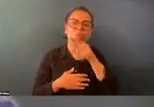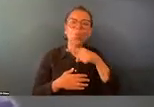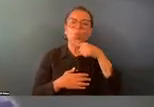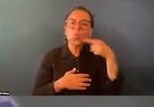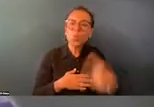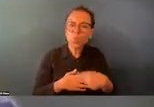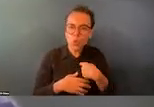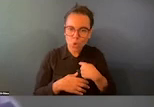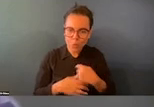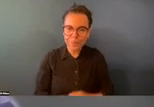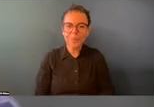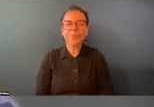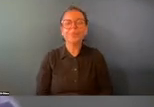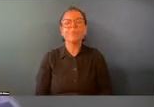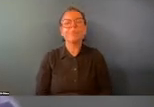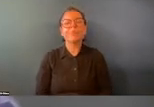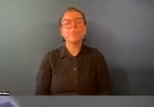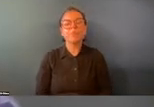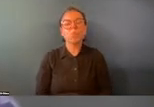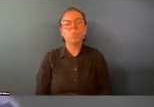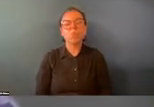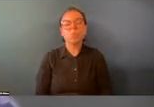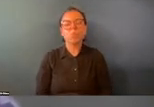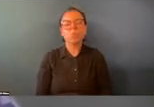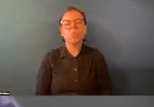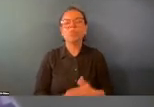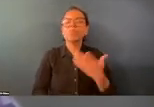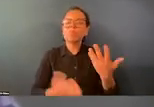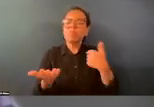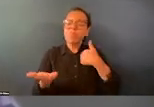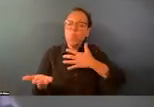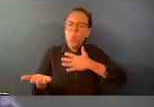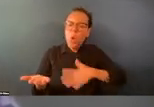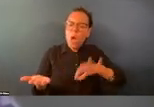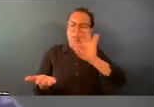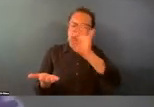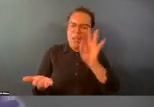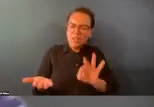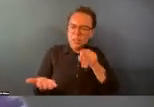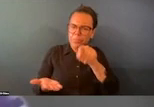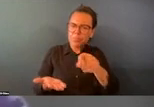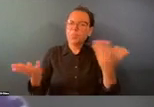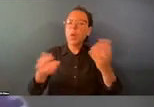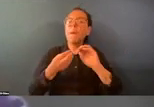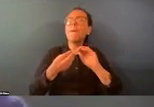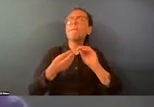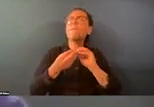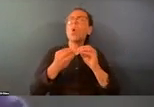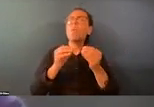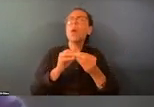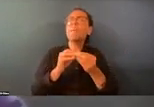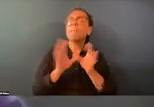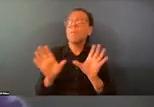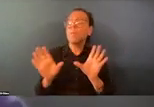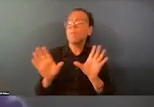Какие-либо действия по решению проблемы отсутствия представительства женщин в процессе принятия решений. Как вот